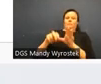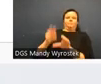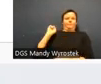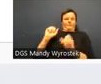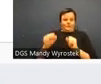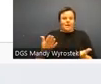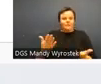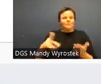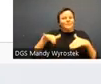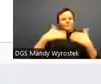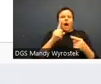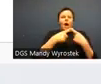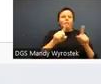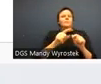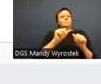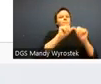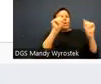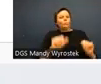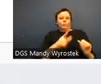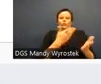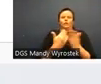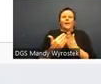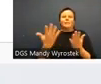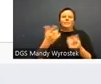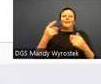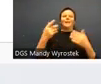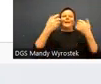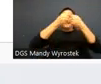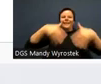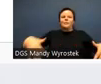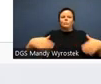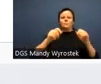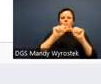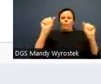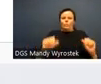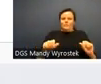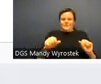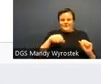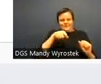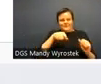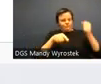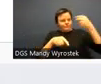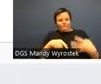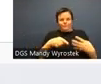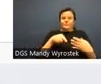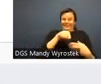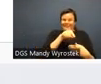Entwurfsmodus. Aus Zeitgründen werde ich das jetzt nicht näher zeigen. Wir konzentrieren uns jetzt auf